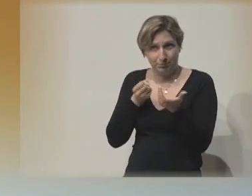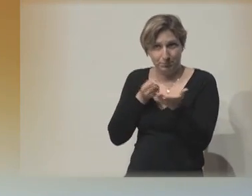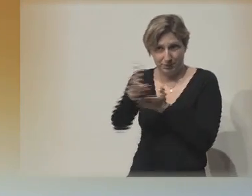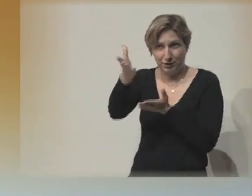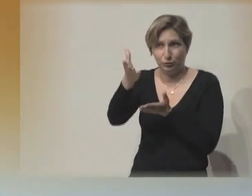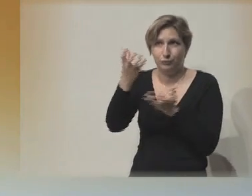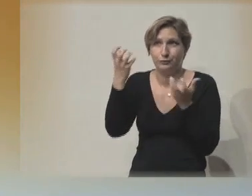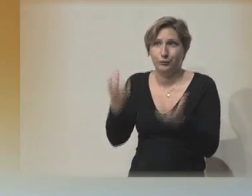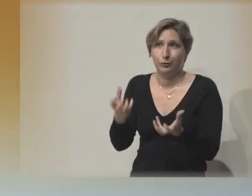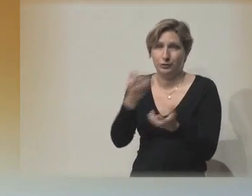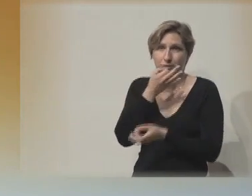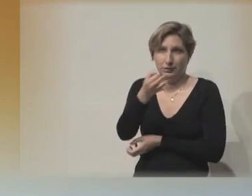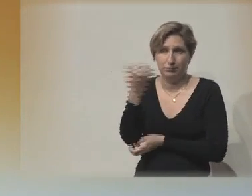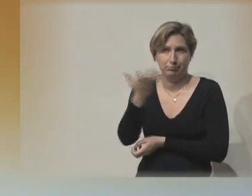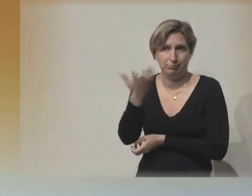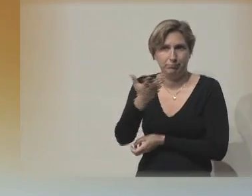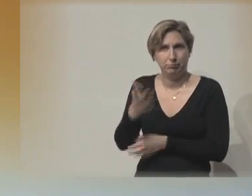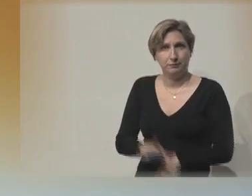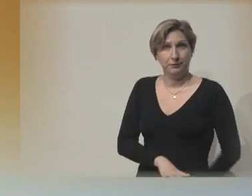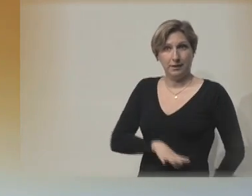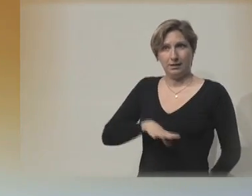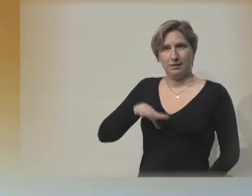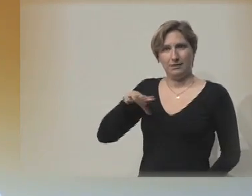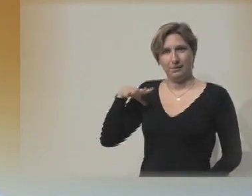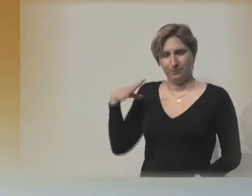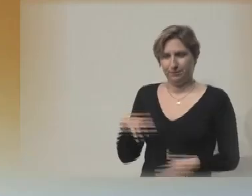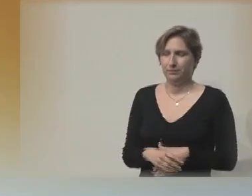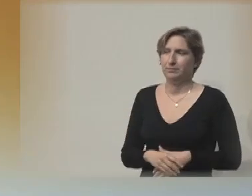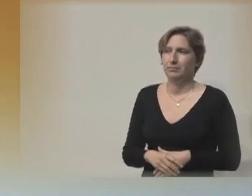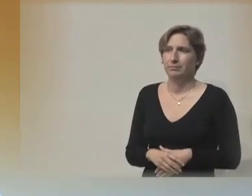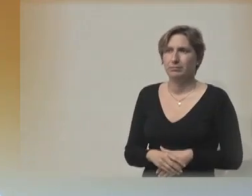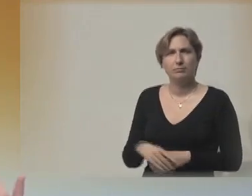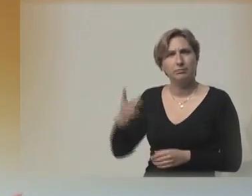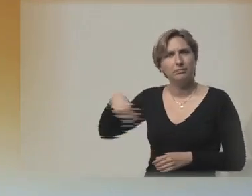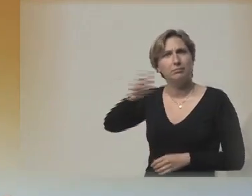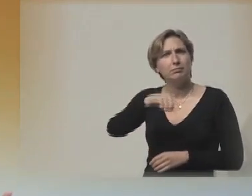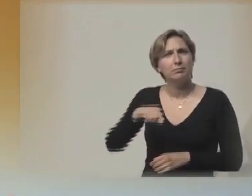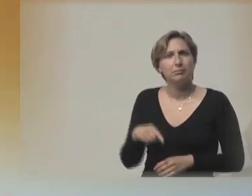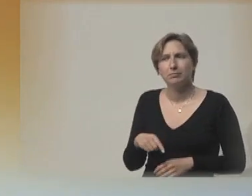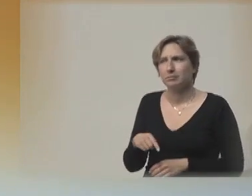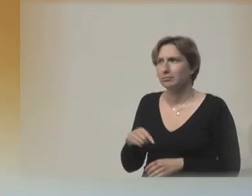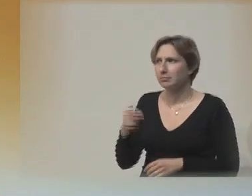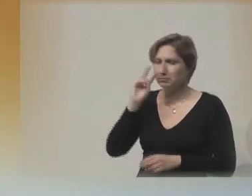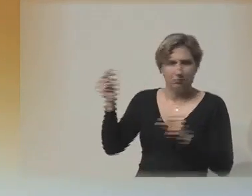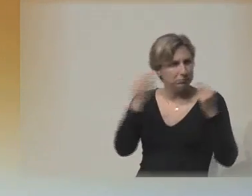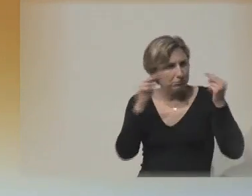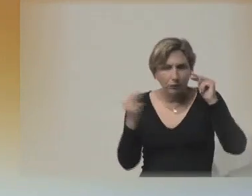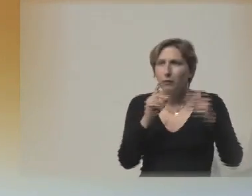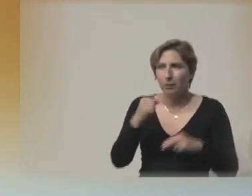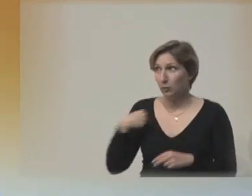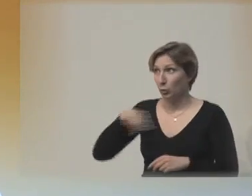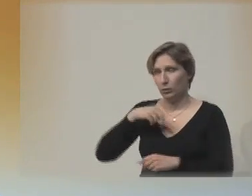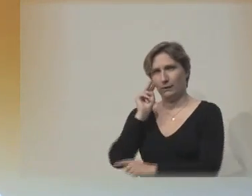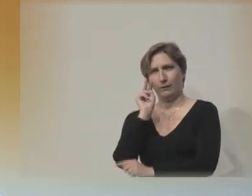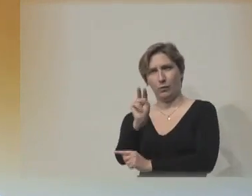message que je voudrais vous adresser, c'est un message de fierté. Vous ne vous voyez pas, nous vous voyons.